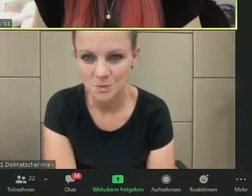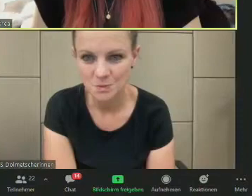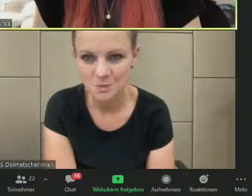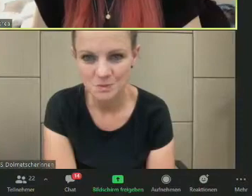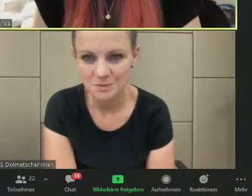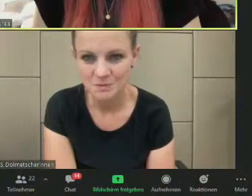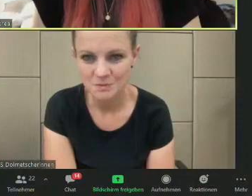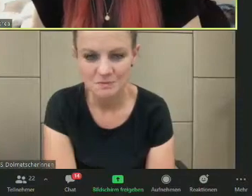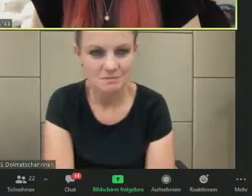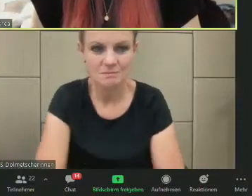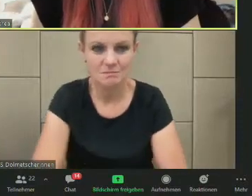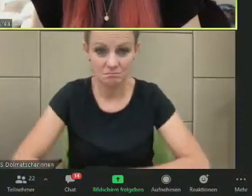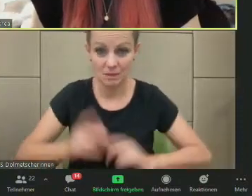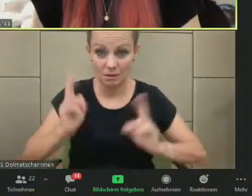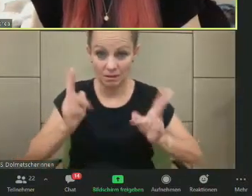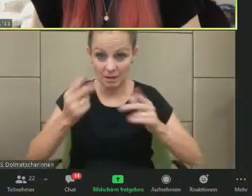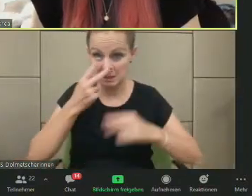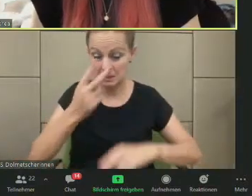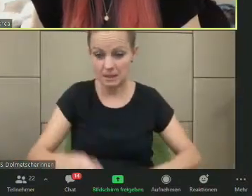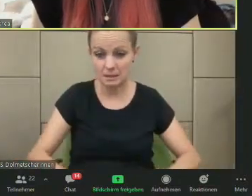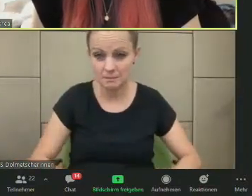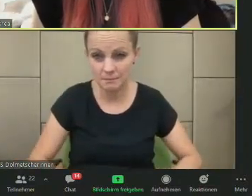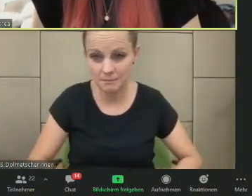So, könnt ihr das sehen?